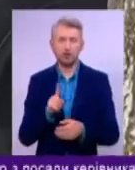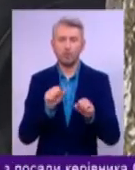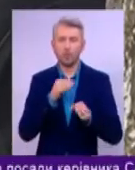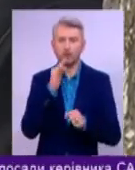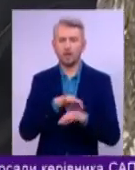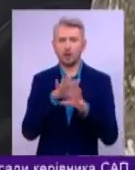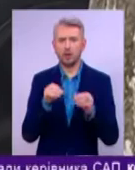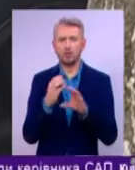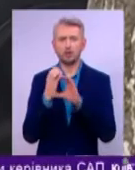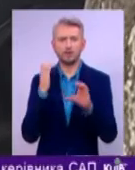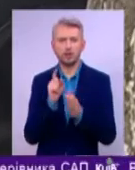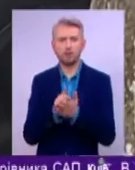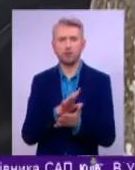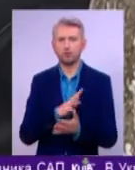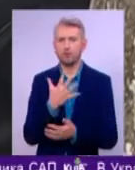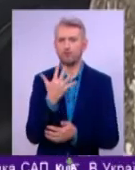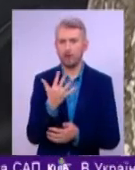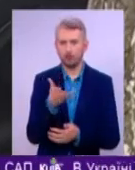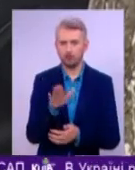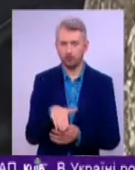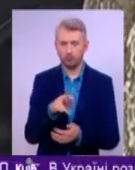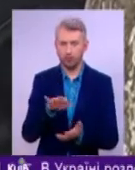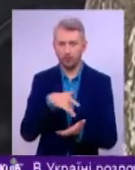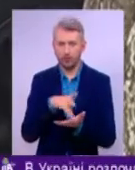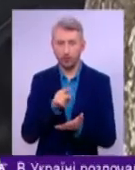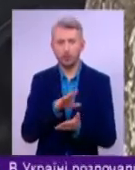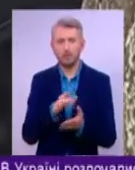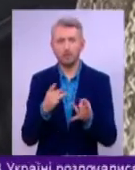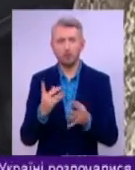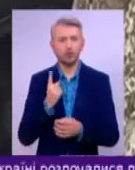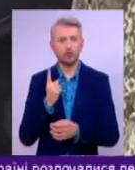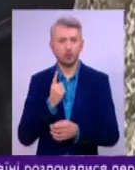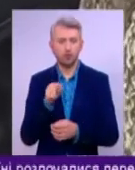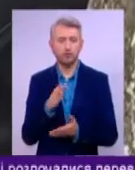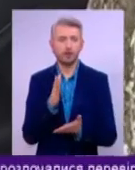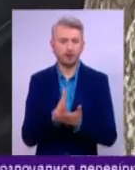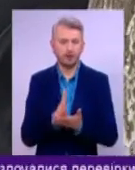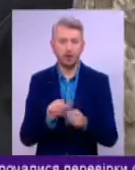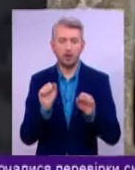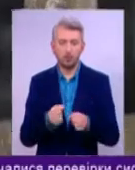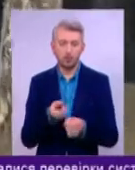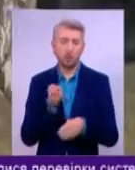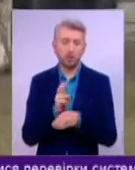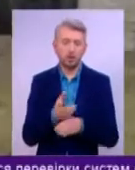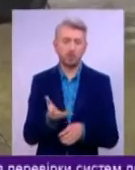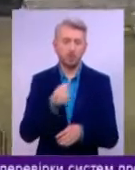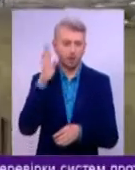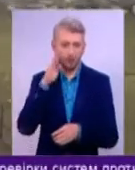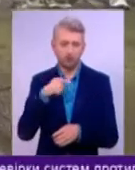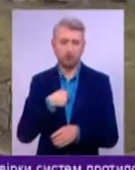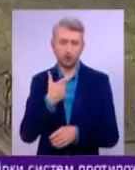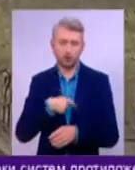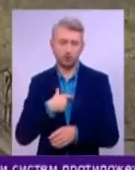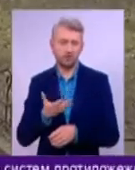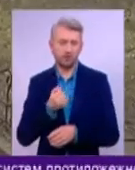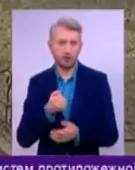таких цистерн має бути ще 5 по місту. Вони не просто чергують, вони є, тобто можна прийти і набрати, ми, власне, і собі теж